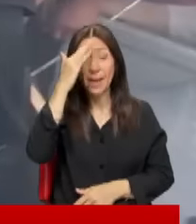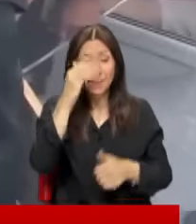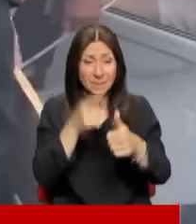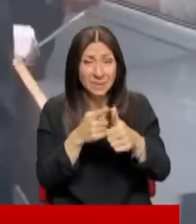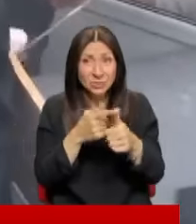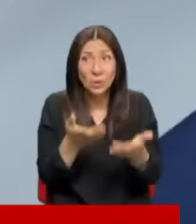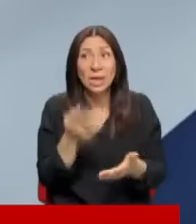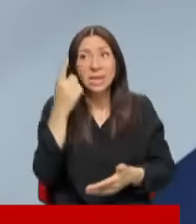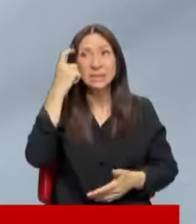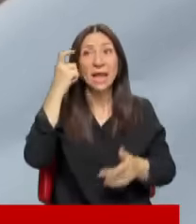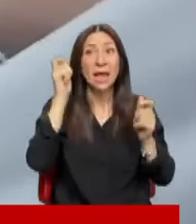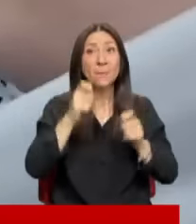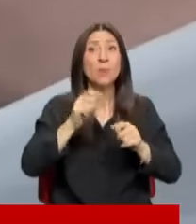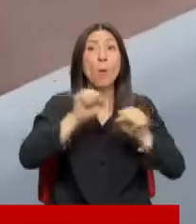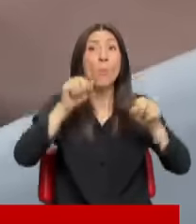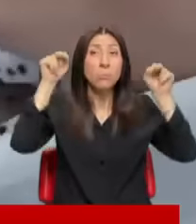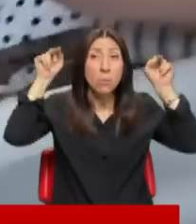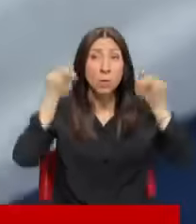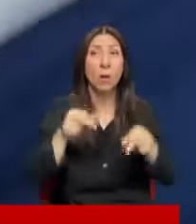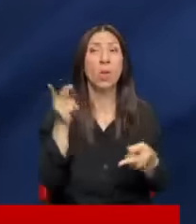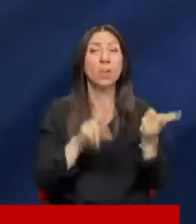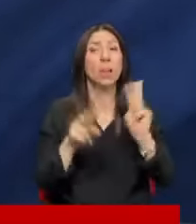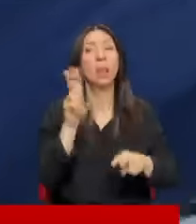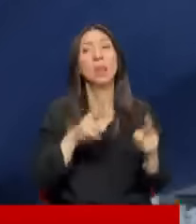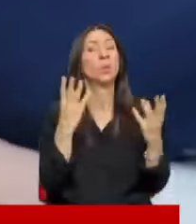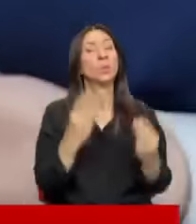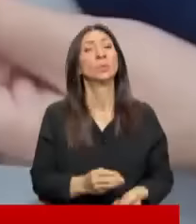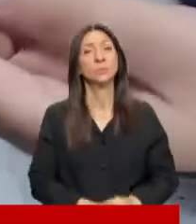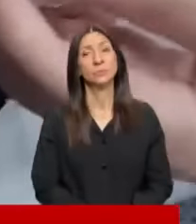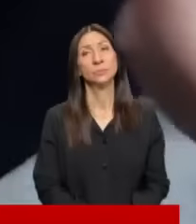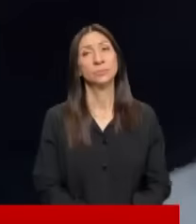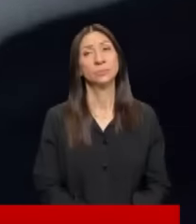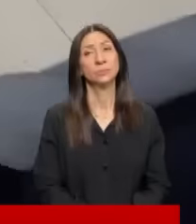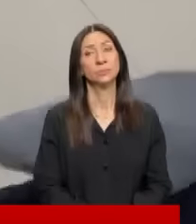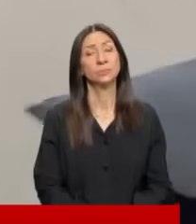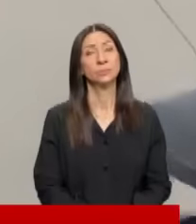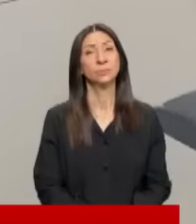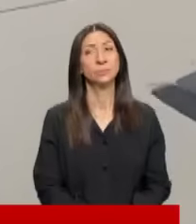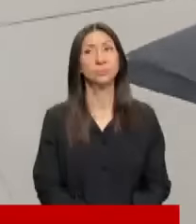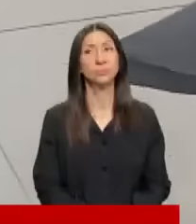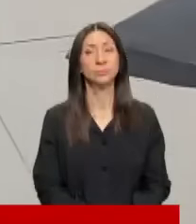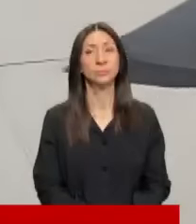günü İsrail'in düzenlediği saldırılarda hayatını kaybetti.